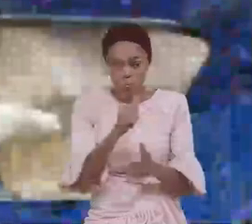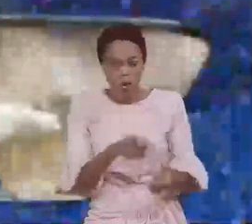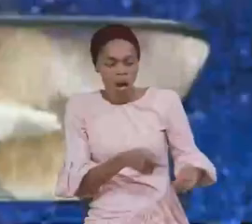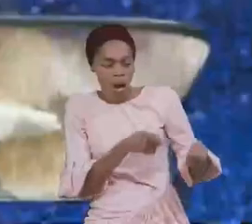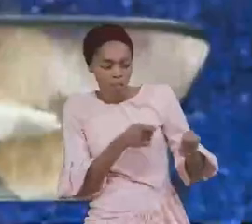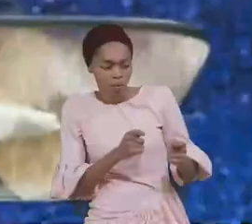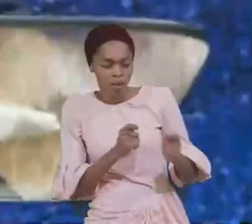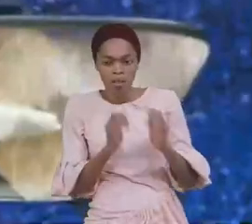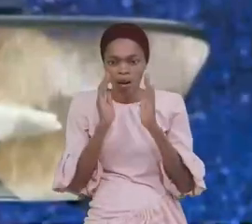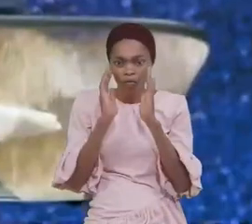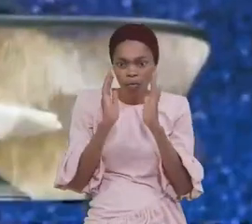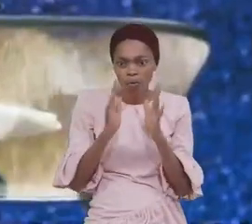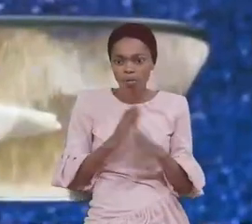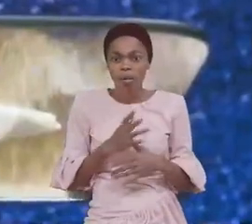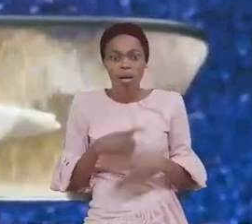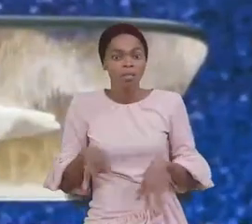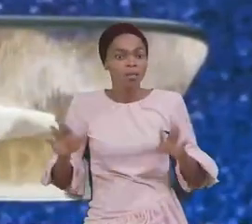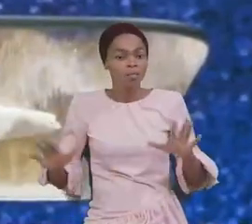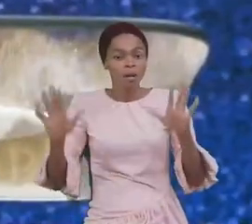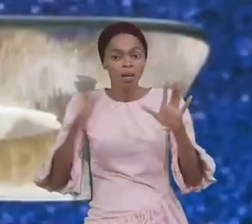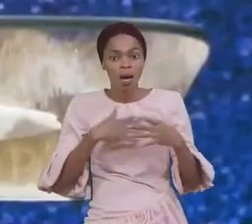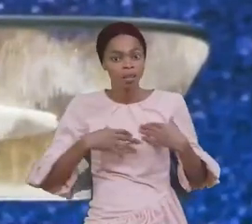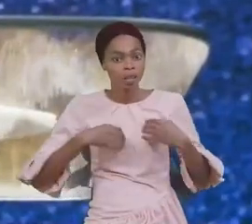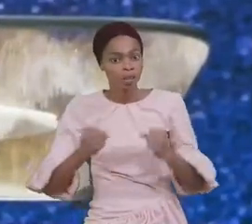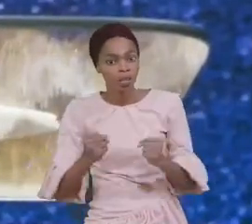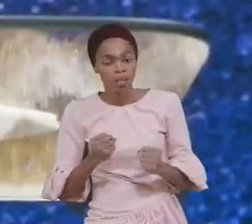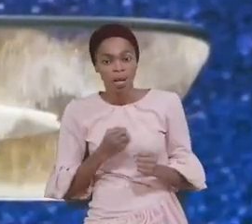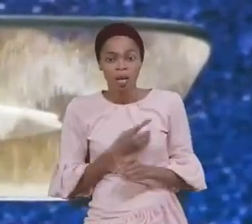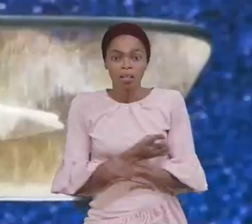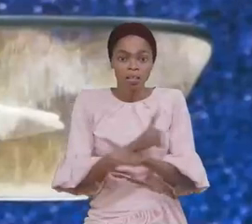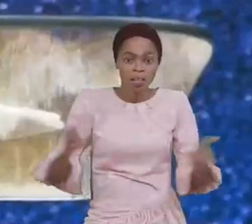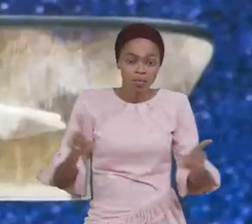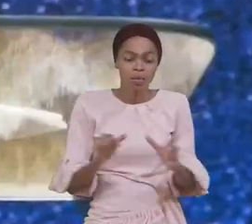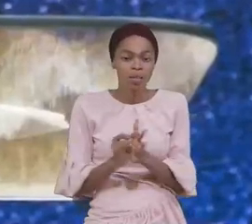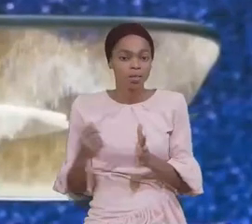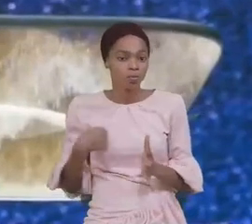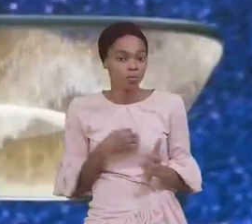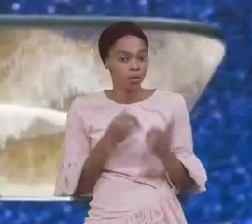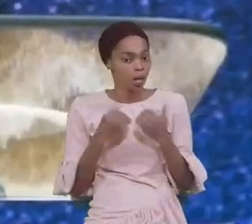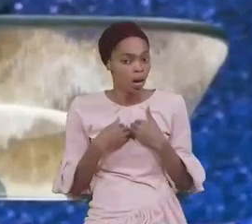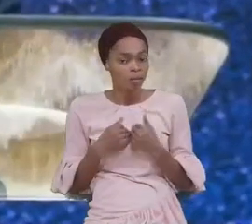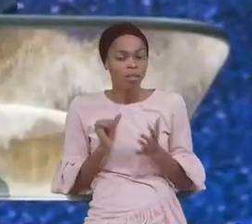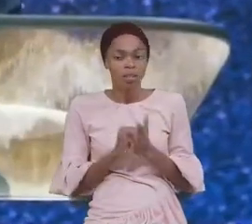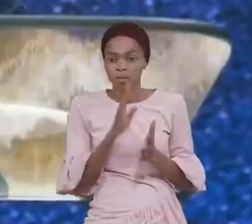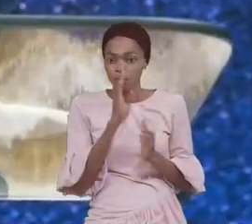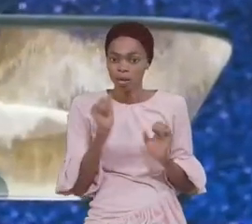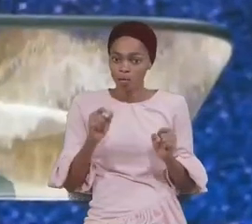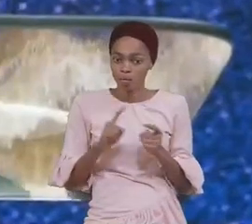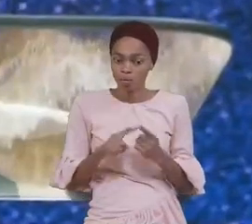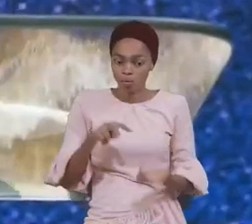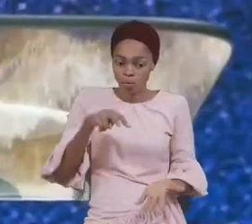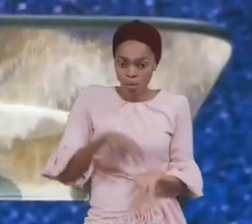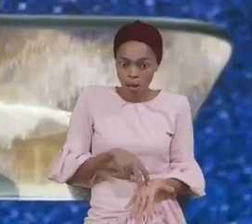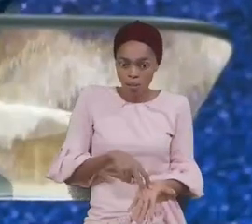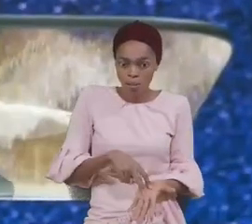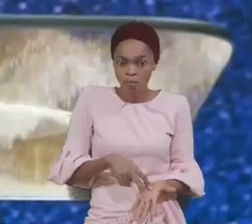les miracles, les délivrances et avec la domination qu'on est en mesure de tenir, de marcher sur les